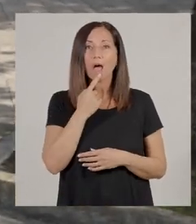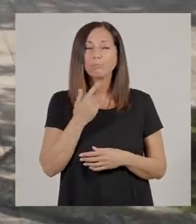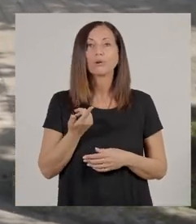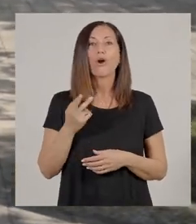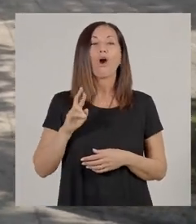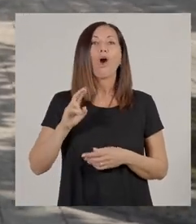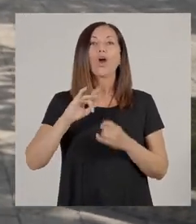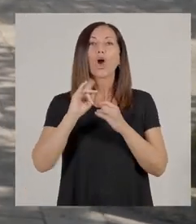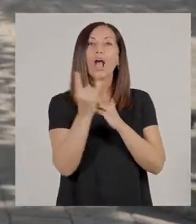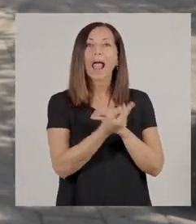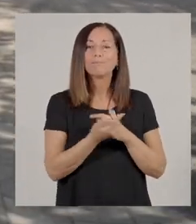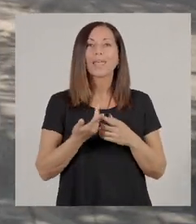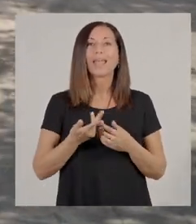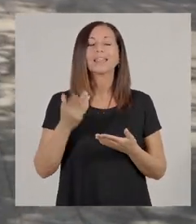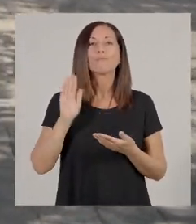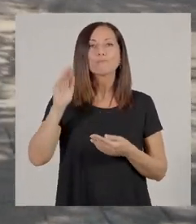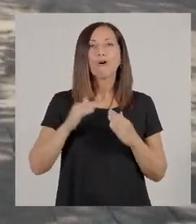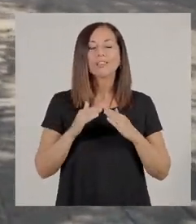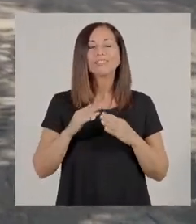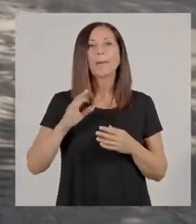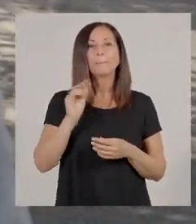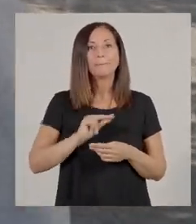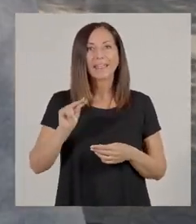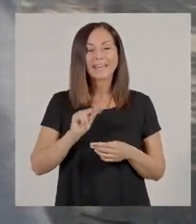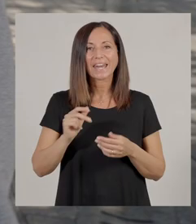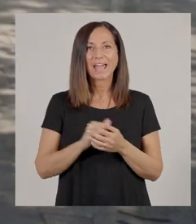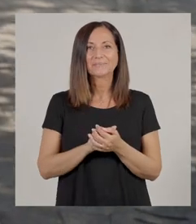Labbro, Rocca Albegna, Monte Penna,